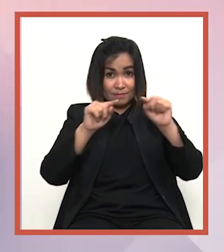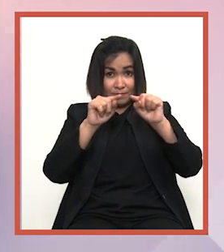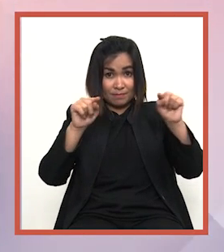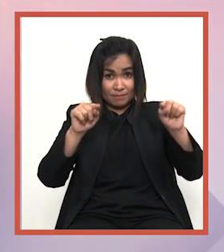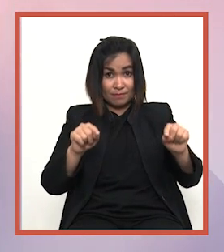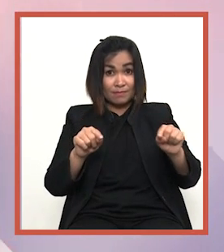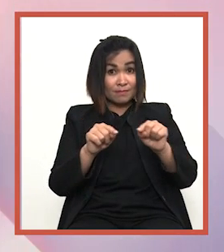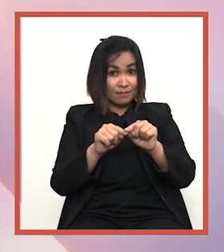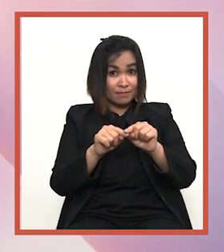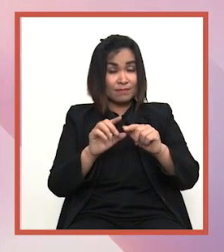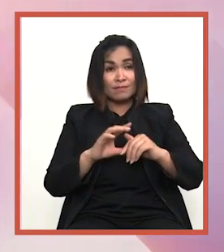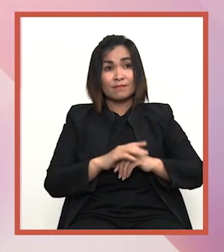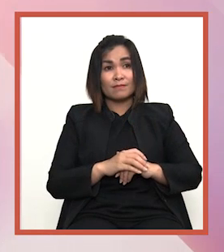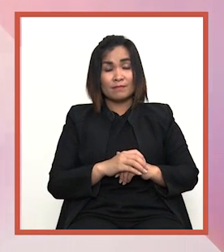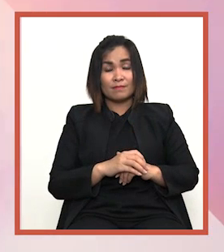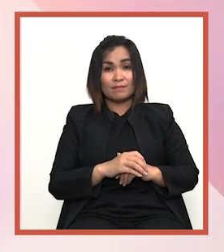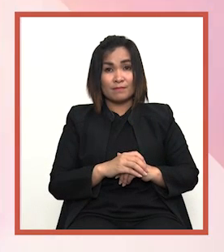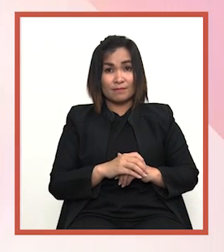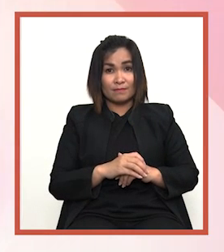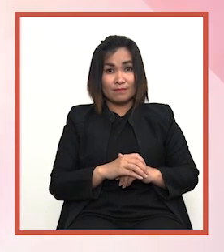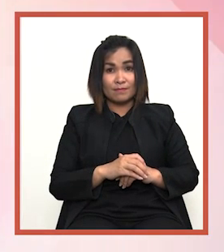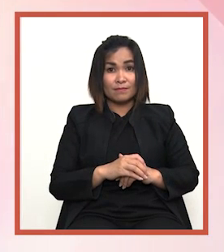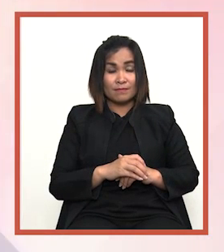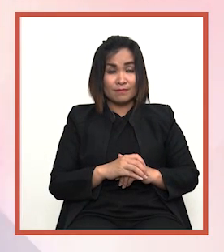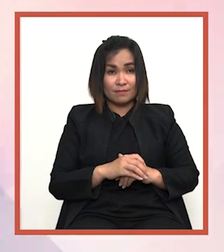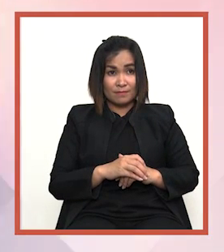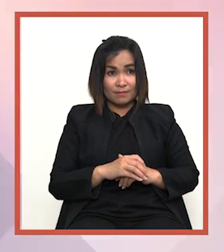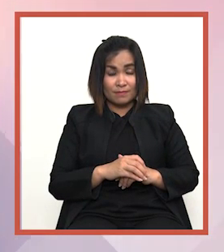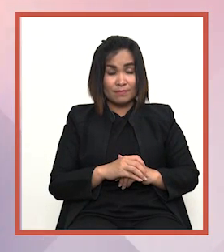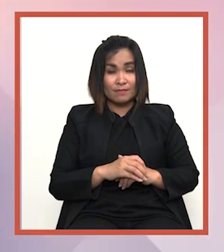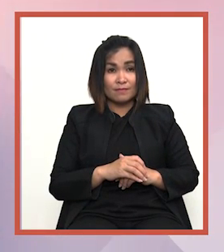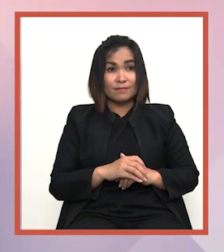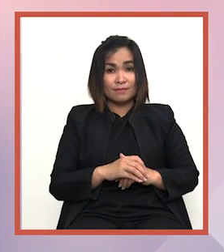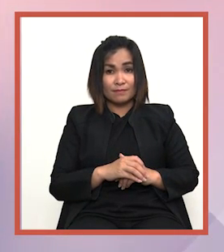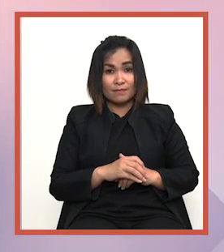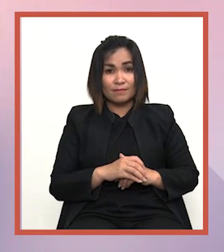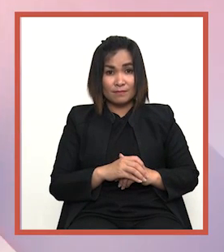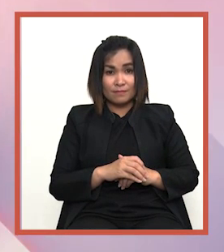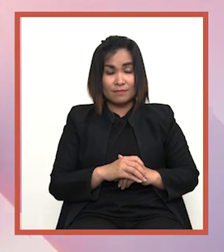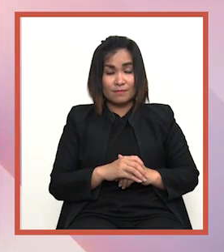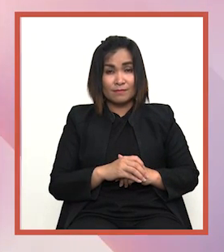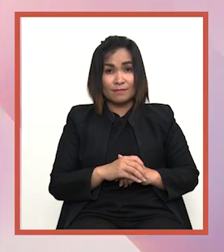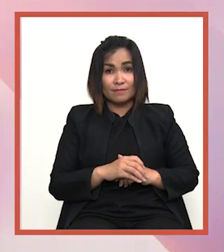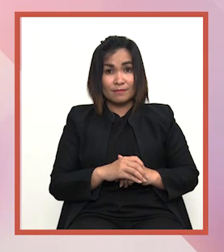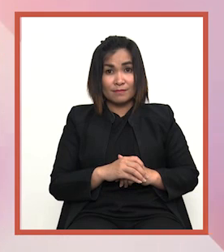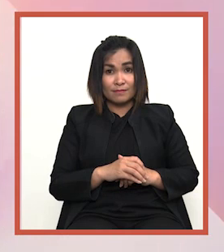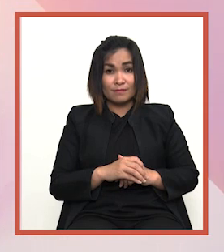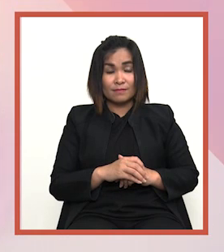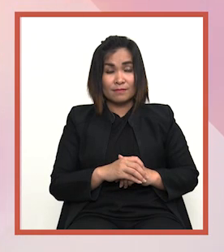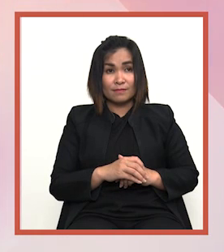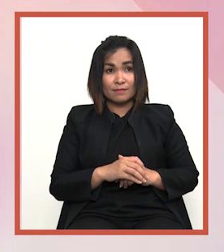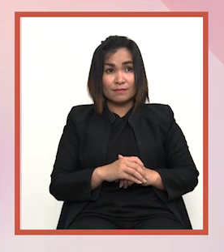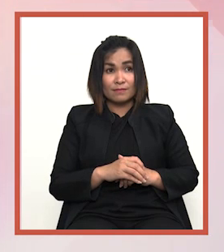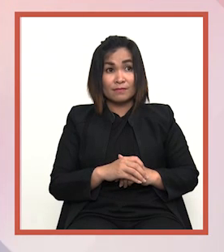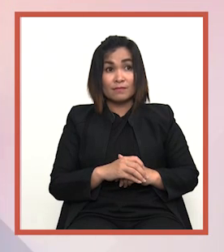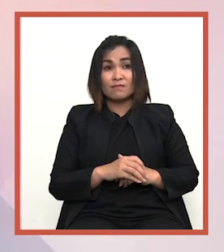ตัดเหมือนเดิมนะครับ60องศาอีกด้านหนึ่งนะครับนะลงมาตัดเส้นด้านล่างด้วยนะครับหล